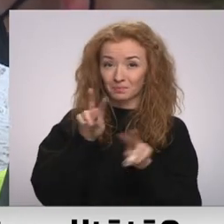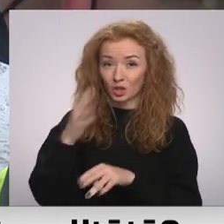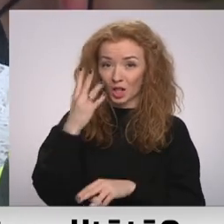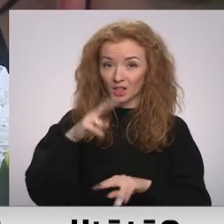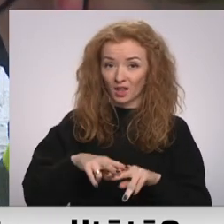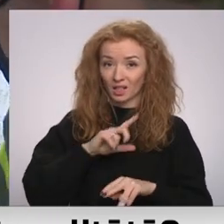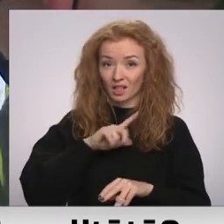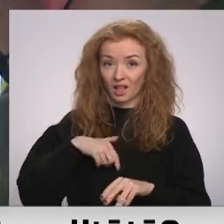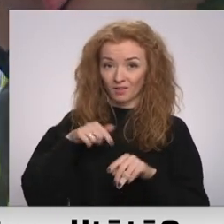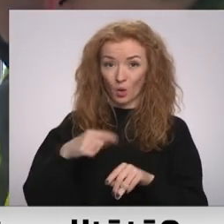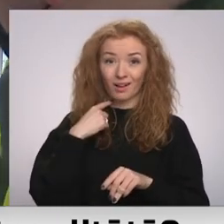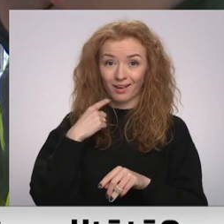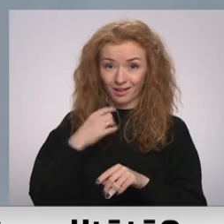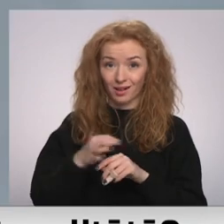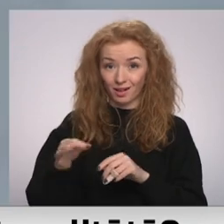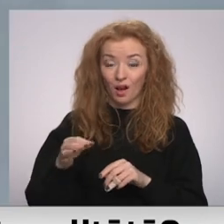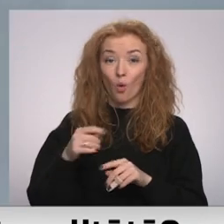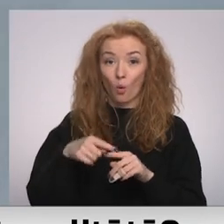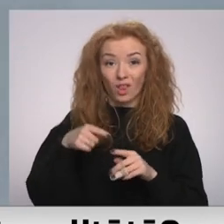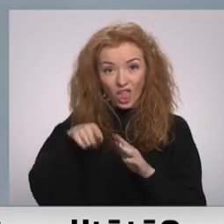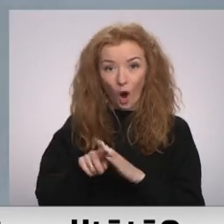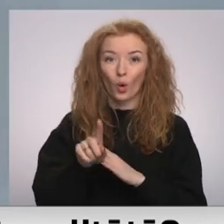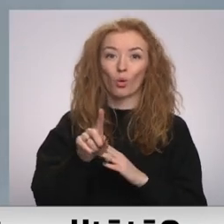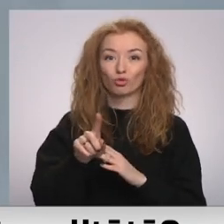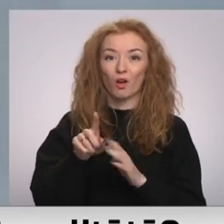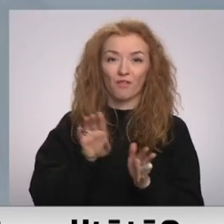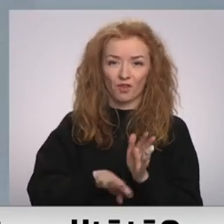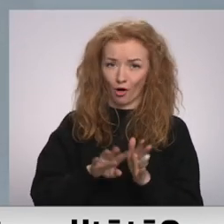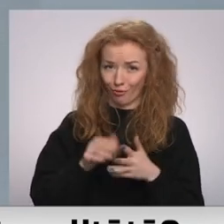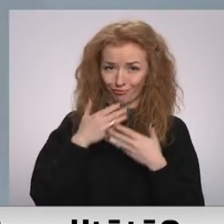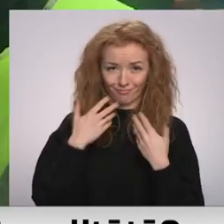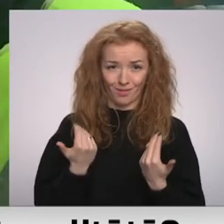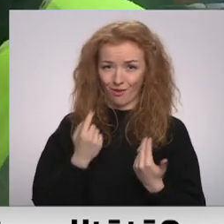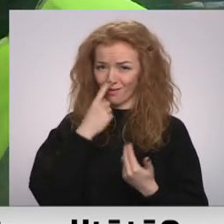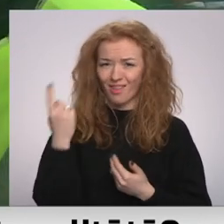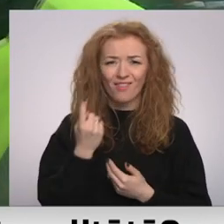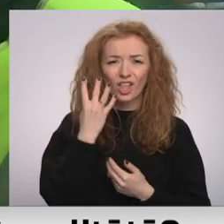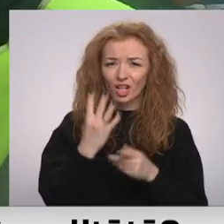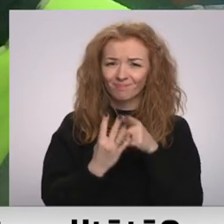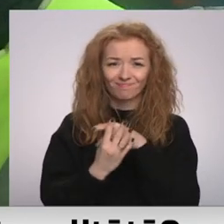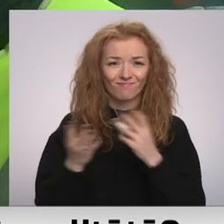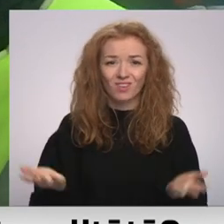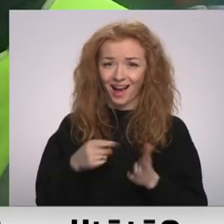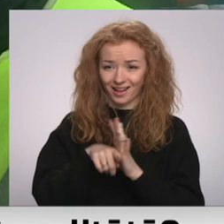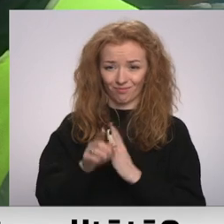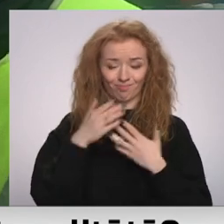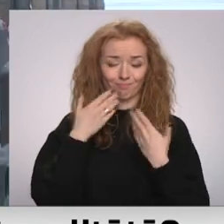galvaspilsētas centrā, iekļūšanu ēkā nosaukt par vienkāršu nevarēja nevienā no tām.